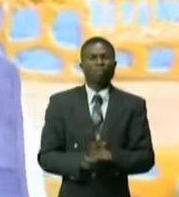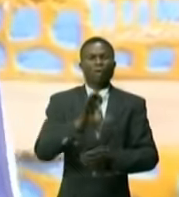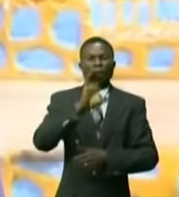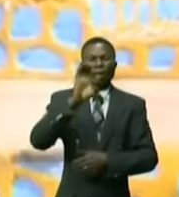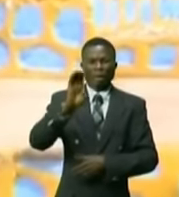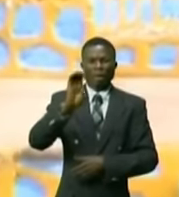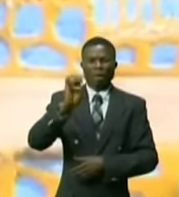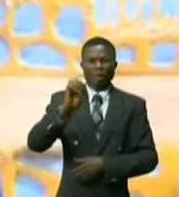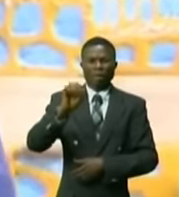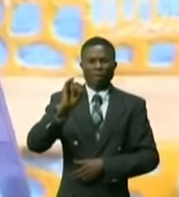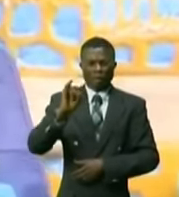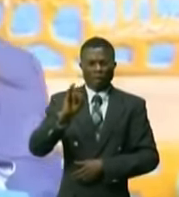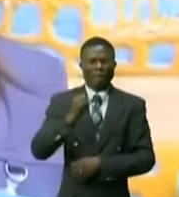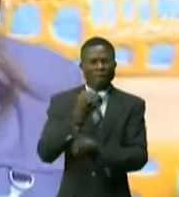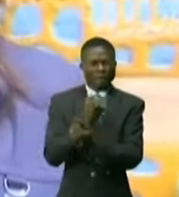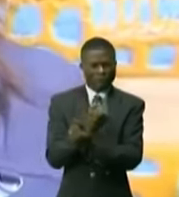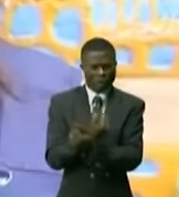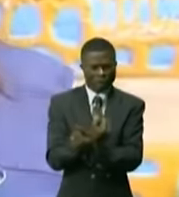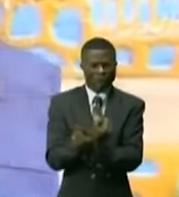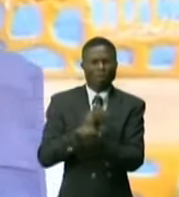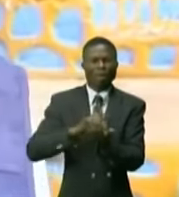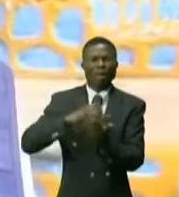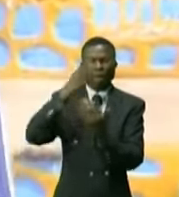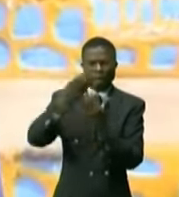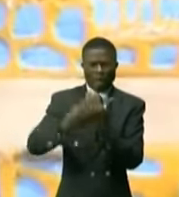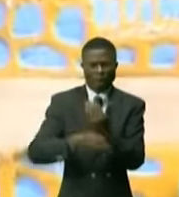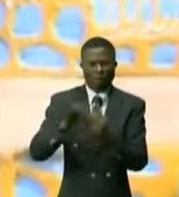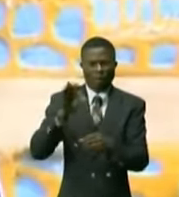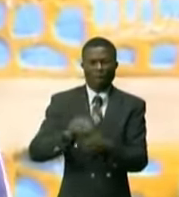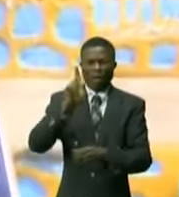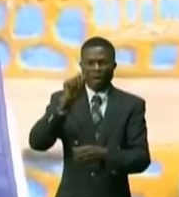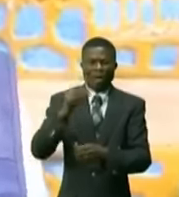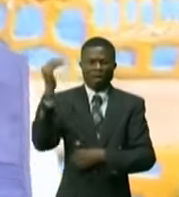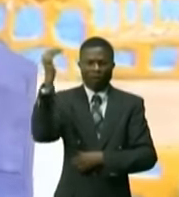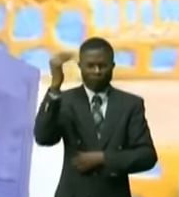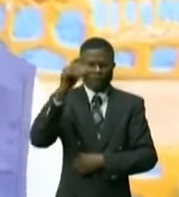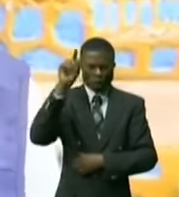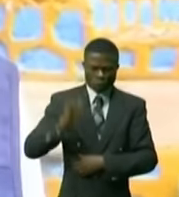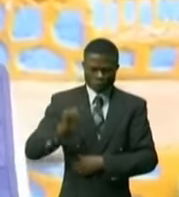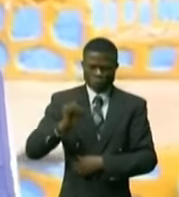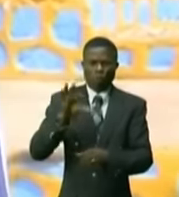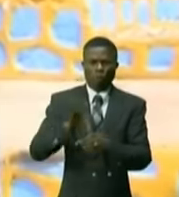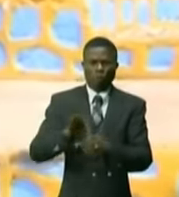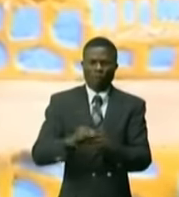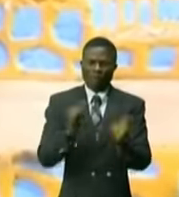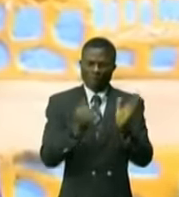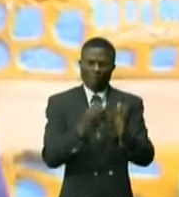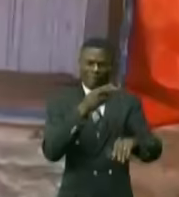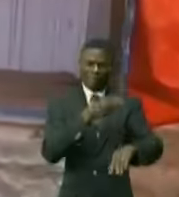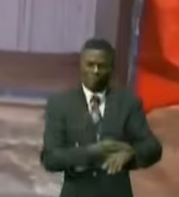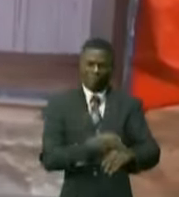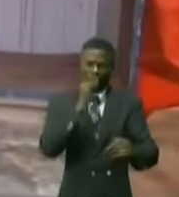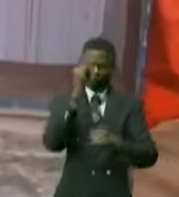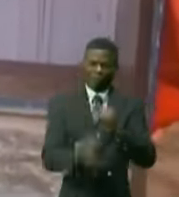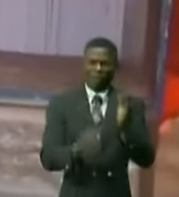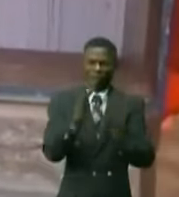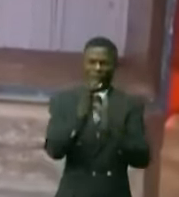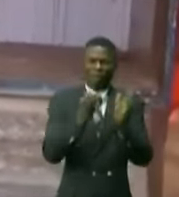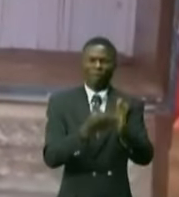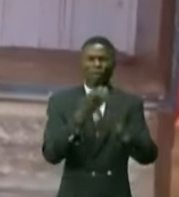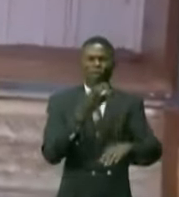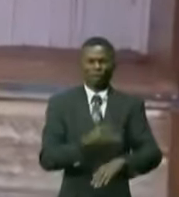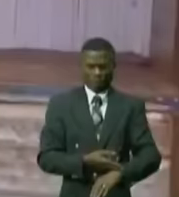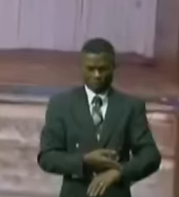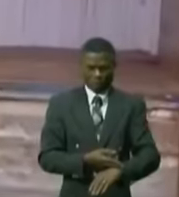est là pour respecter son calendrier. Le 20 décembre, nous allons voter de 6h à 17h. Notons